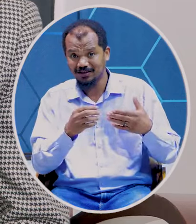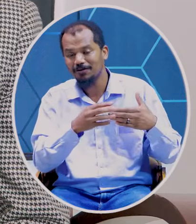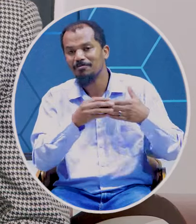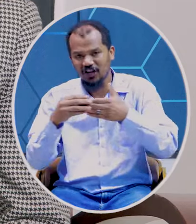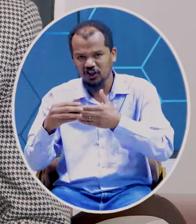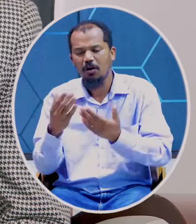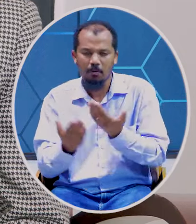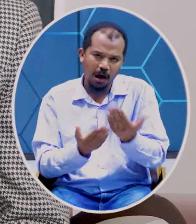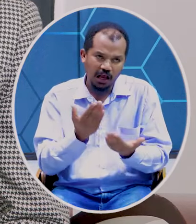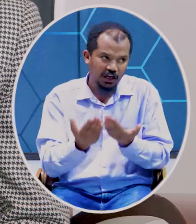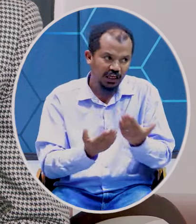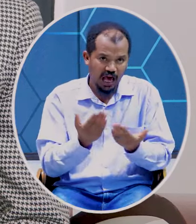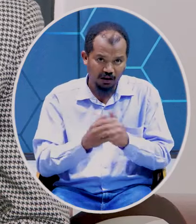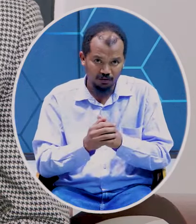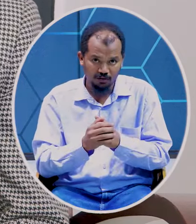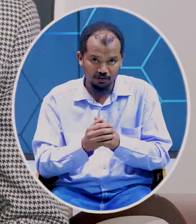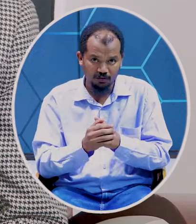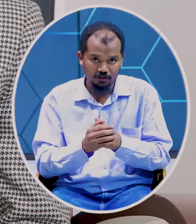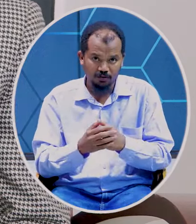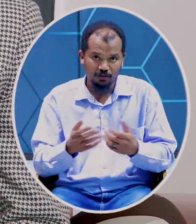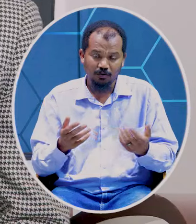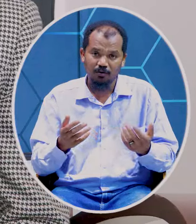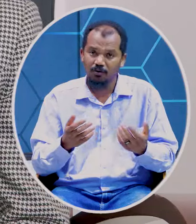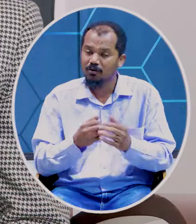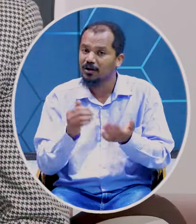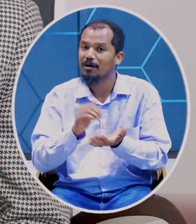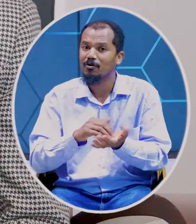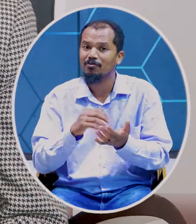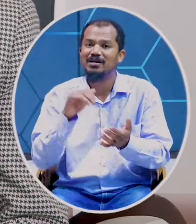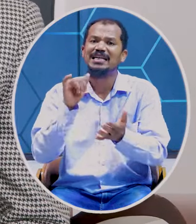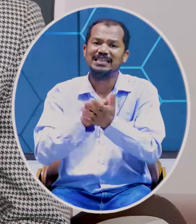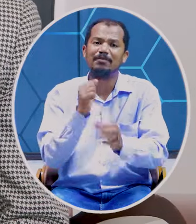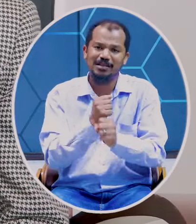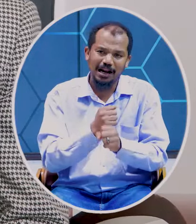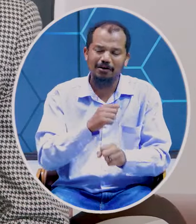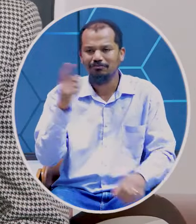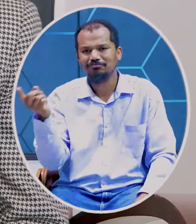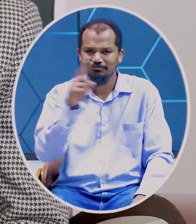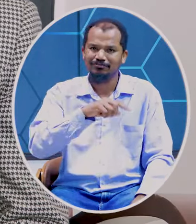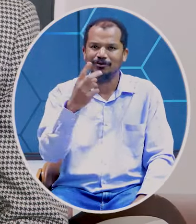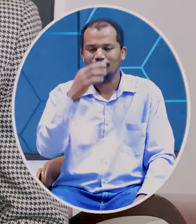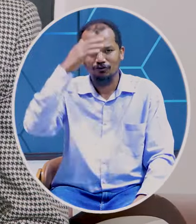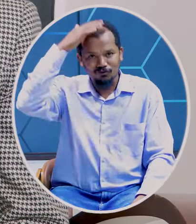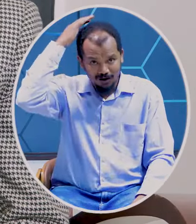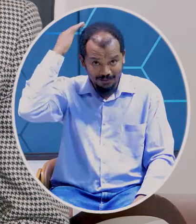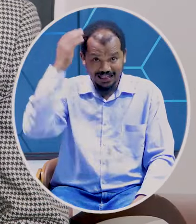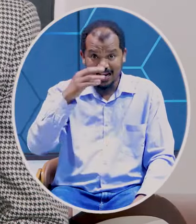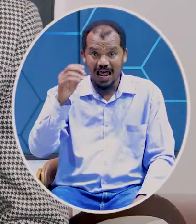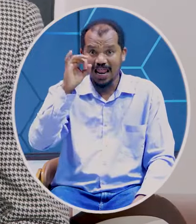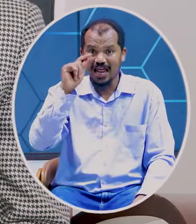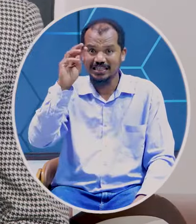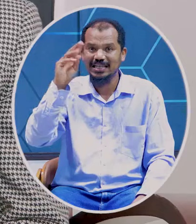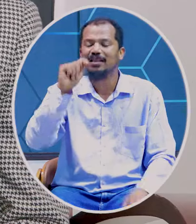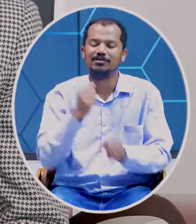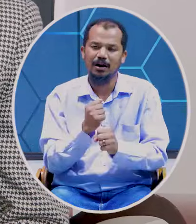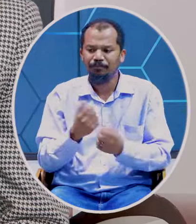2 ዓመት ተኩል መርቻለሁኝ፣ አገልግያለሁ። አሁን ደግሞ ያው እረፍት ላይ ነኝ። ያው እዛም እሰራለሁ፣ እዚህም እሰራለሁ፣ ላንሴት ብሔራዊም ጥቁር አንበሳም እሰራለሁ